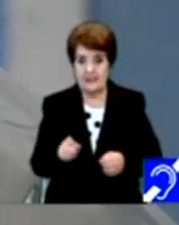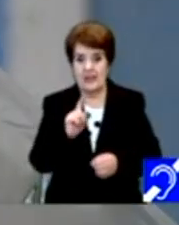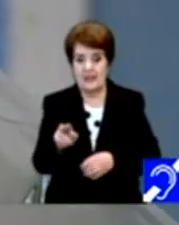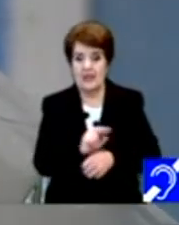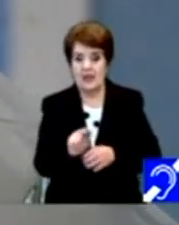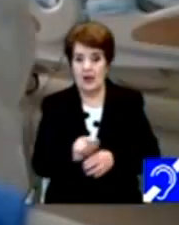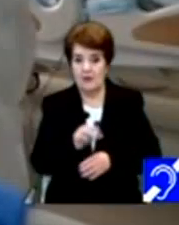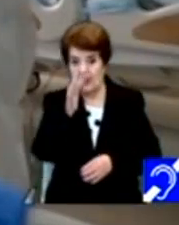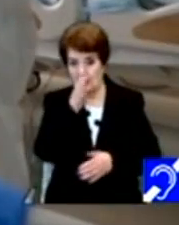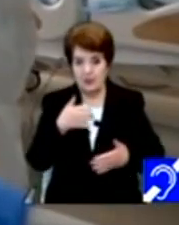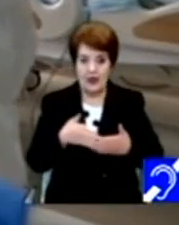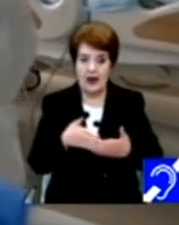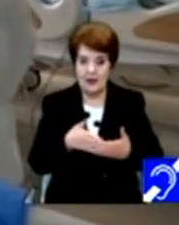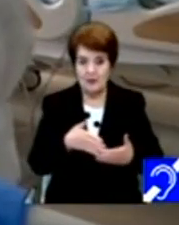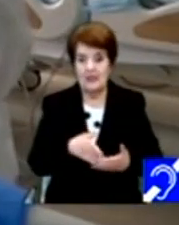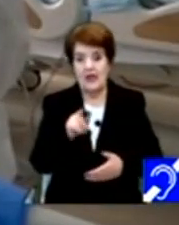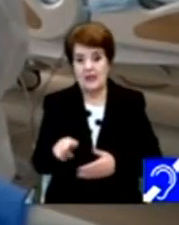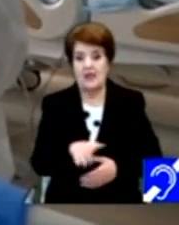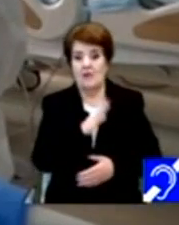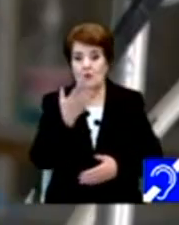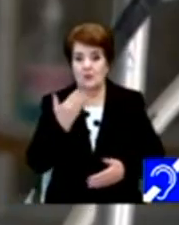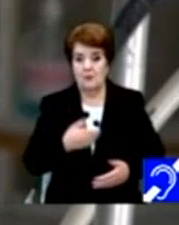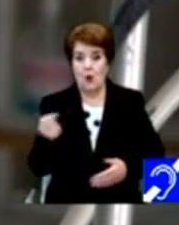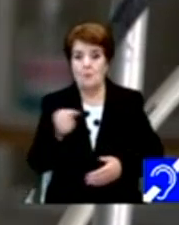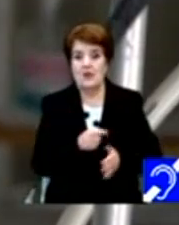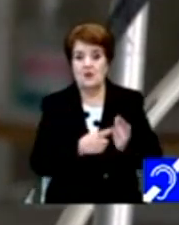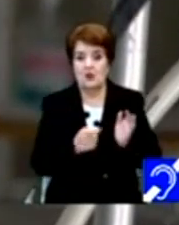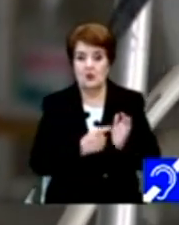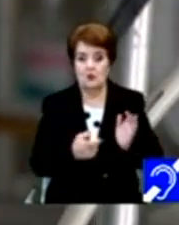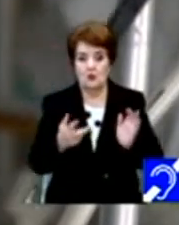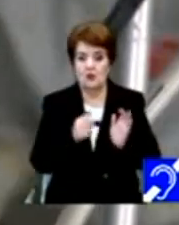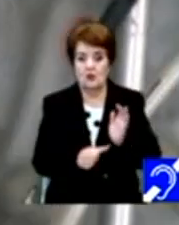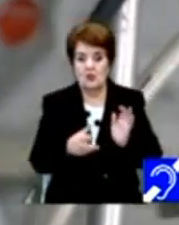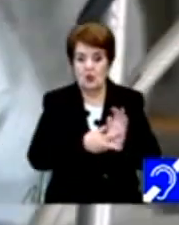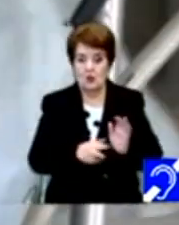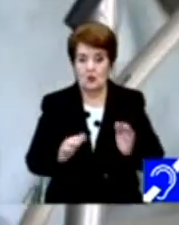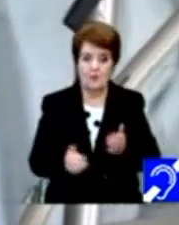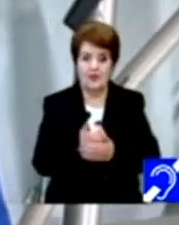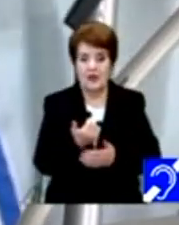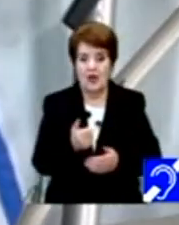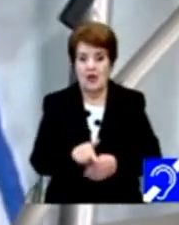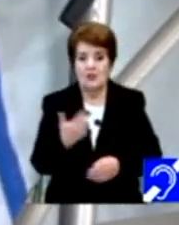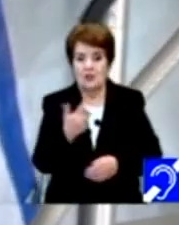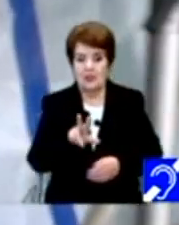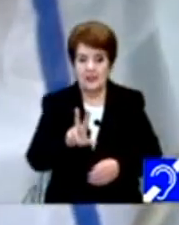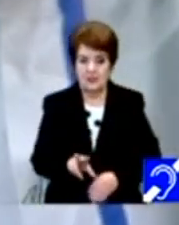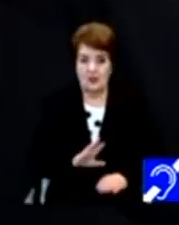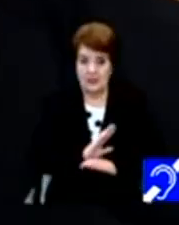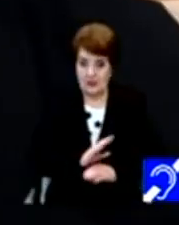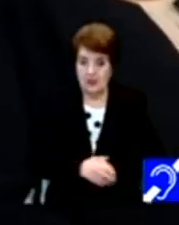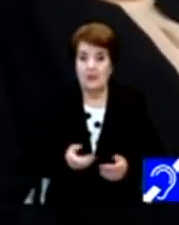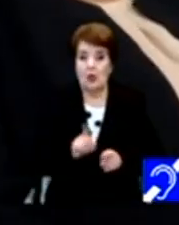din Chișinău este la limită. Doar ieri au fost raportate 1688 de cazuri noi de coronavirus și 33 de